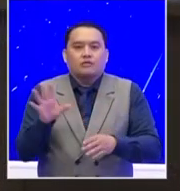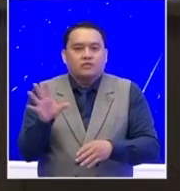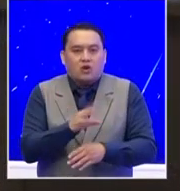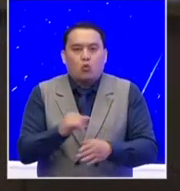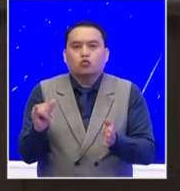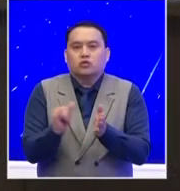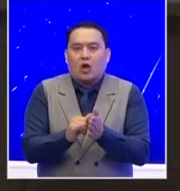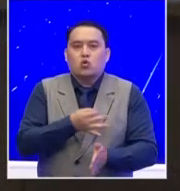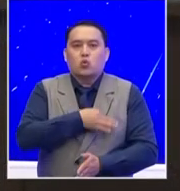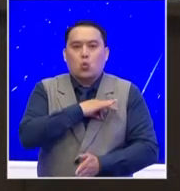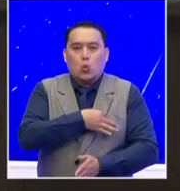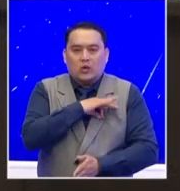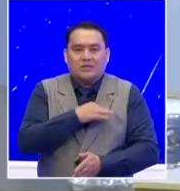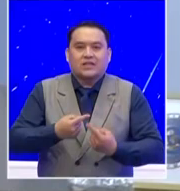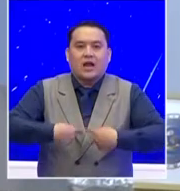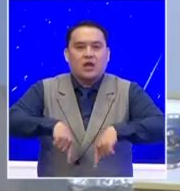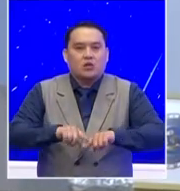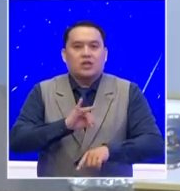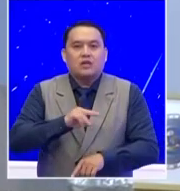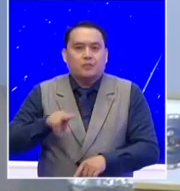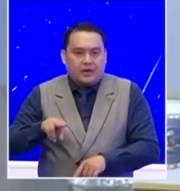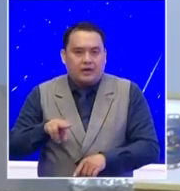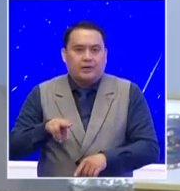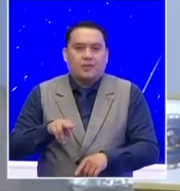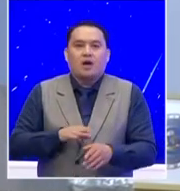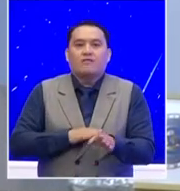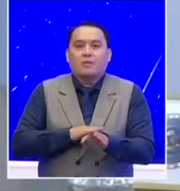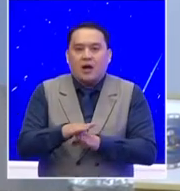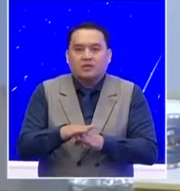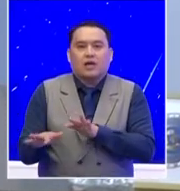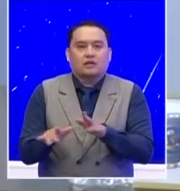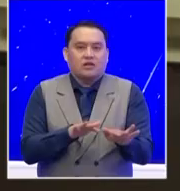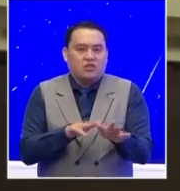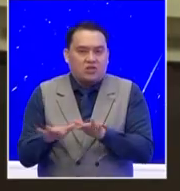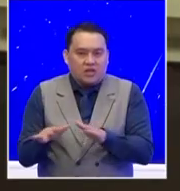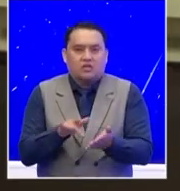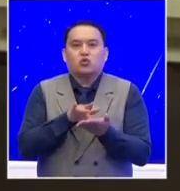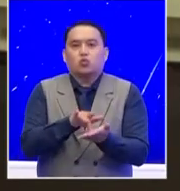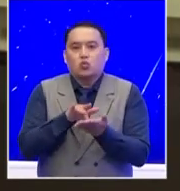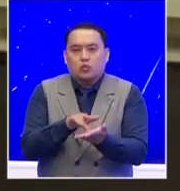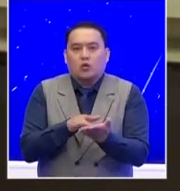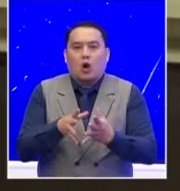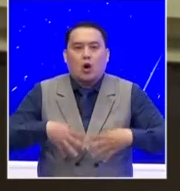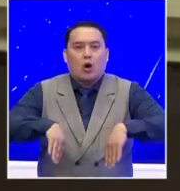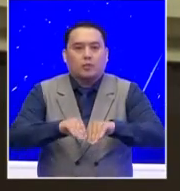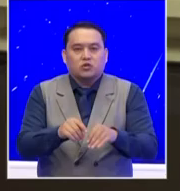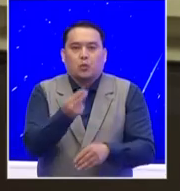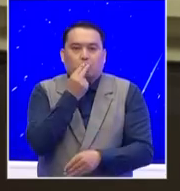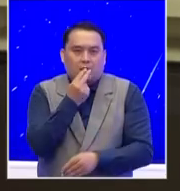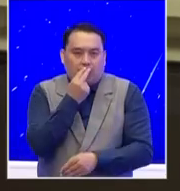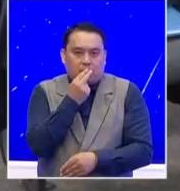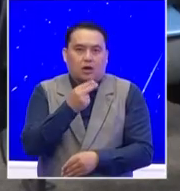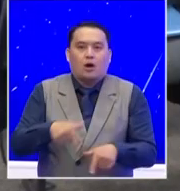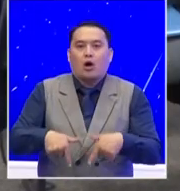ставке установлен для юридических лиц и индивидуальных предпринимателей, осуществляющих деятельность в сфере туризма, общественного питания